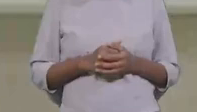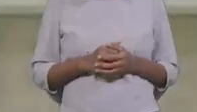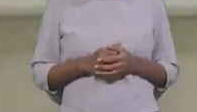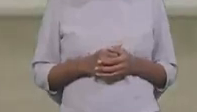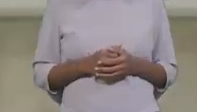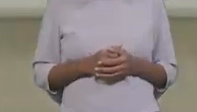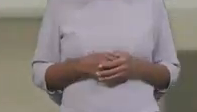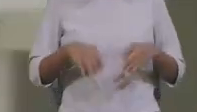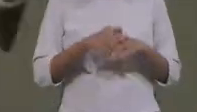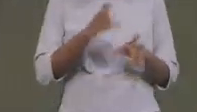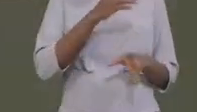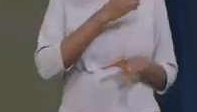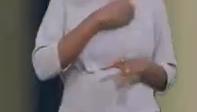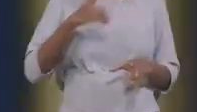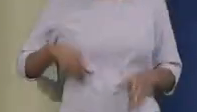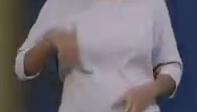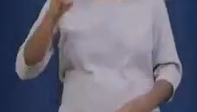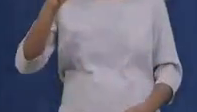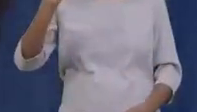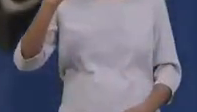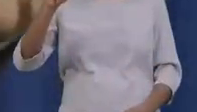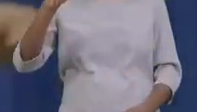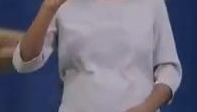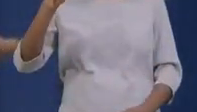ça? Même David a dit,